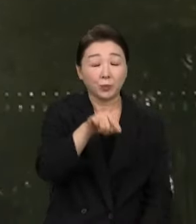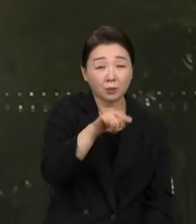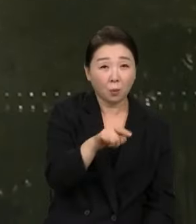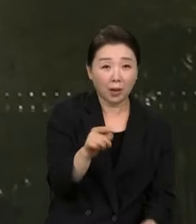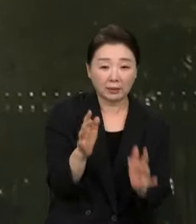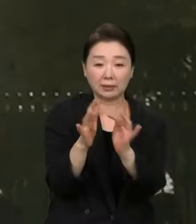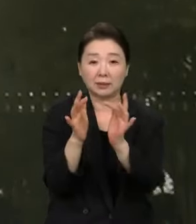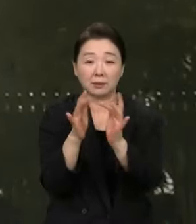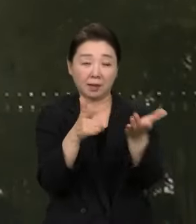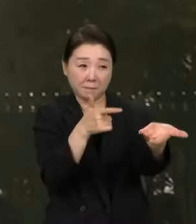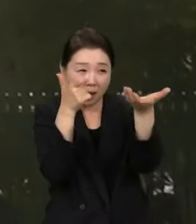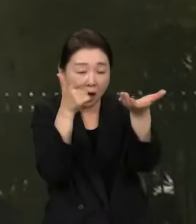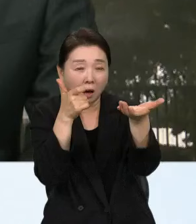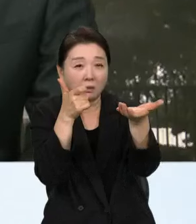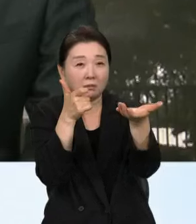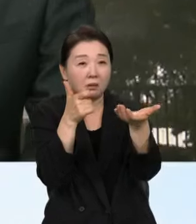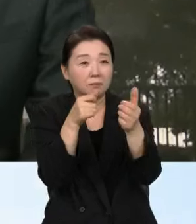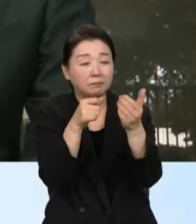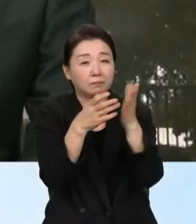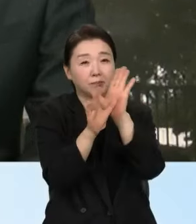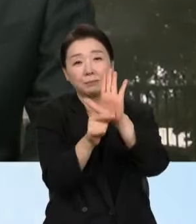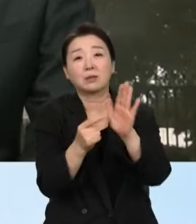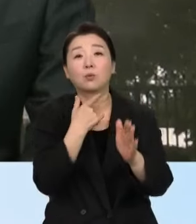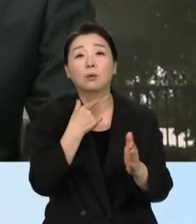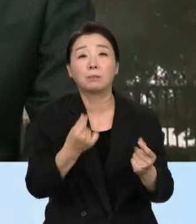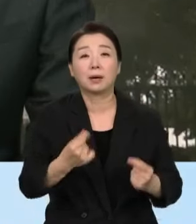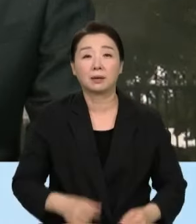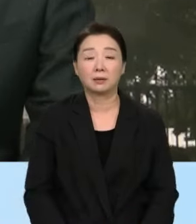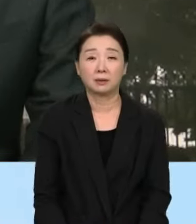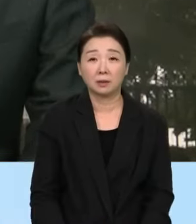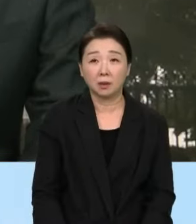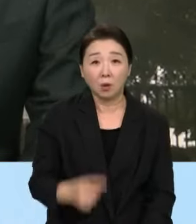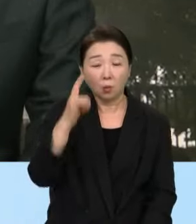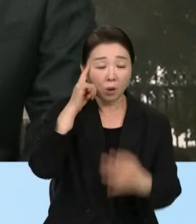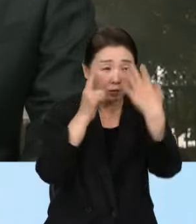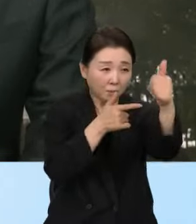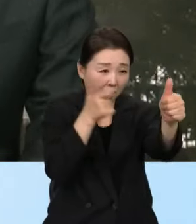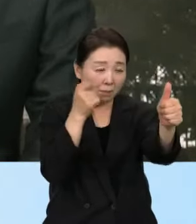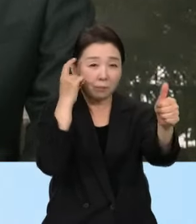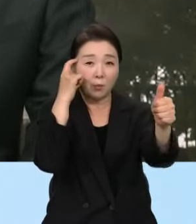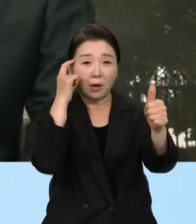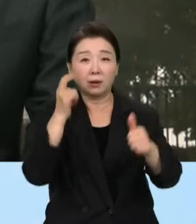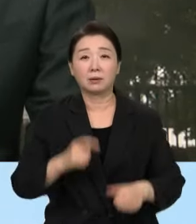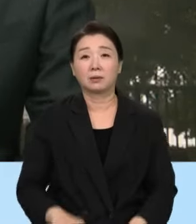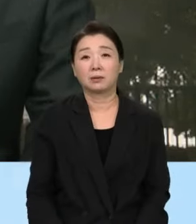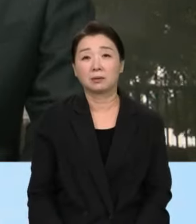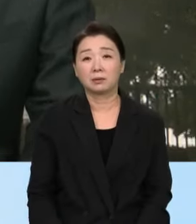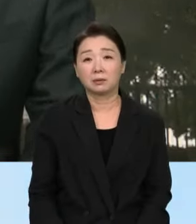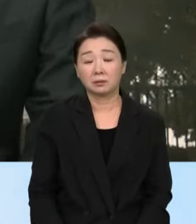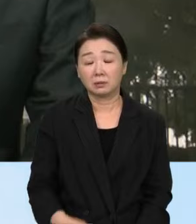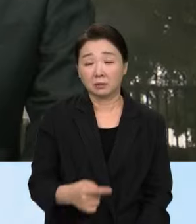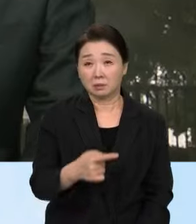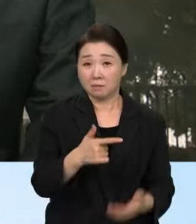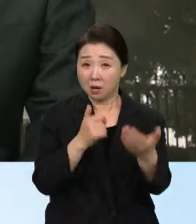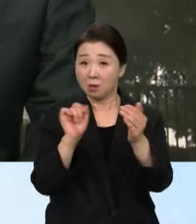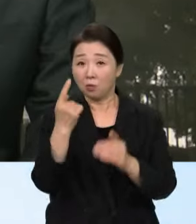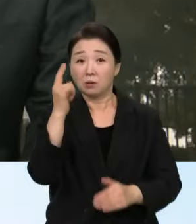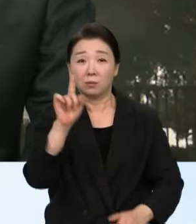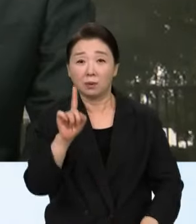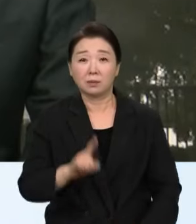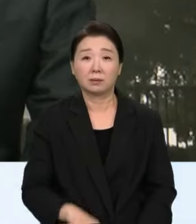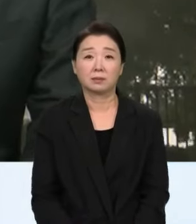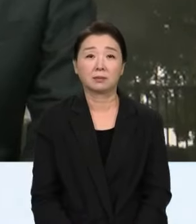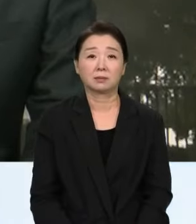했을 가능성이 있습니다네 그럼 용의자가 왜 트럼프를 암살하려 한 건지 범행 동기가 밝혀진게